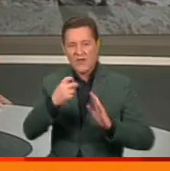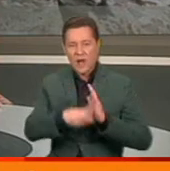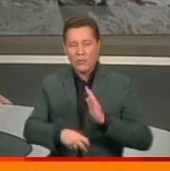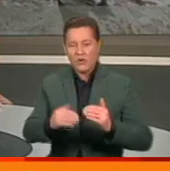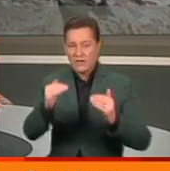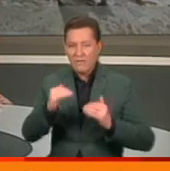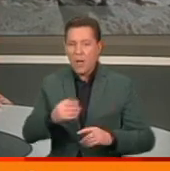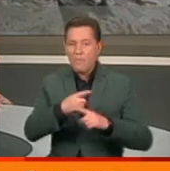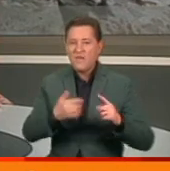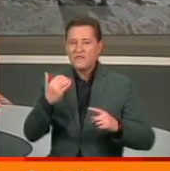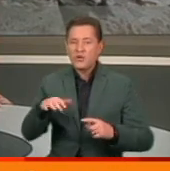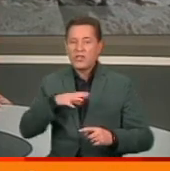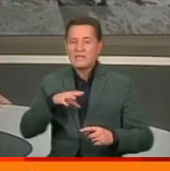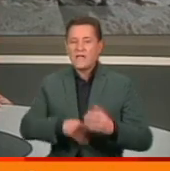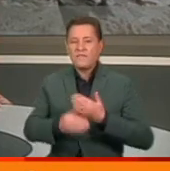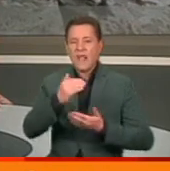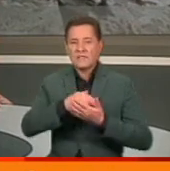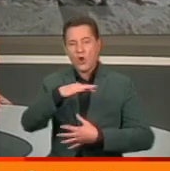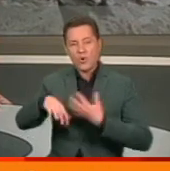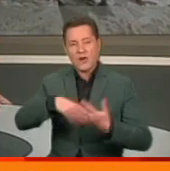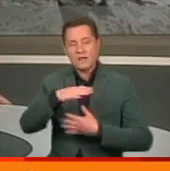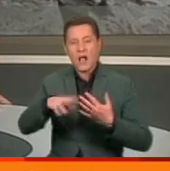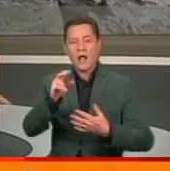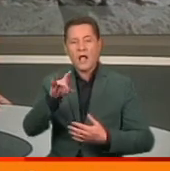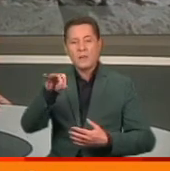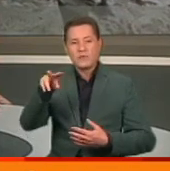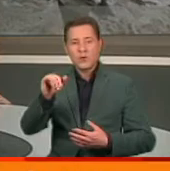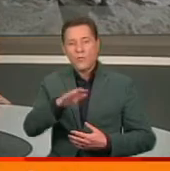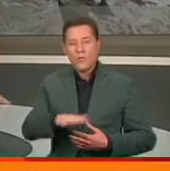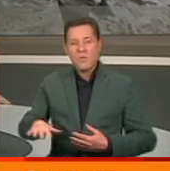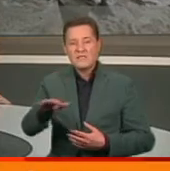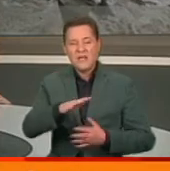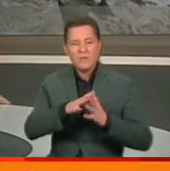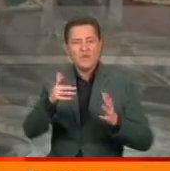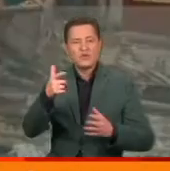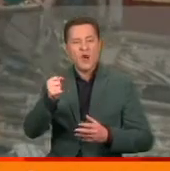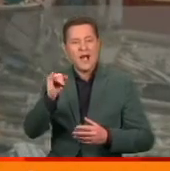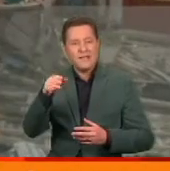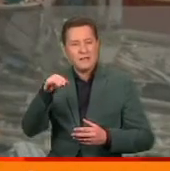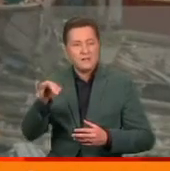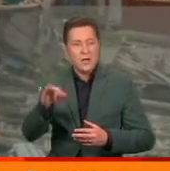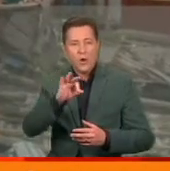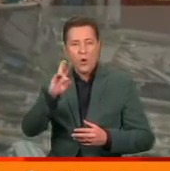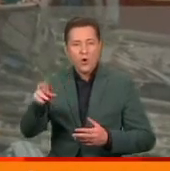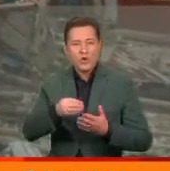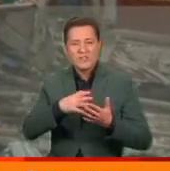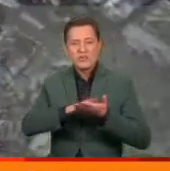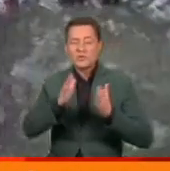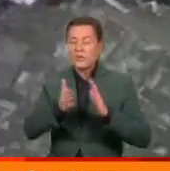Уже майже півсотні загиблих унаслідок урагану Меттью в Карибському басейні. Більшість із них у Гаїті. ООН оцінює становище в країні